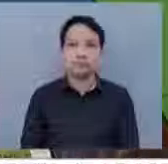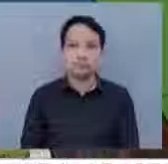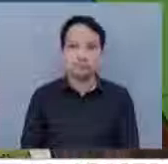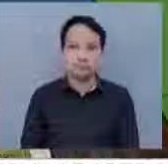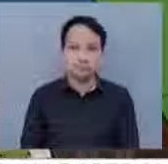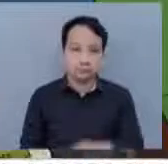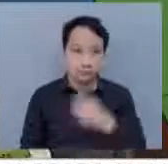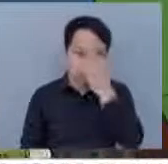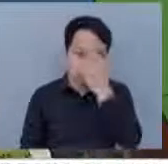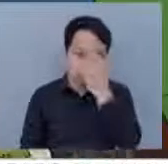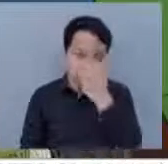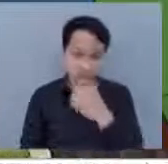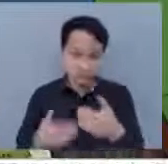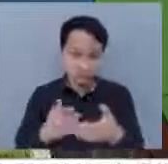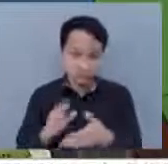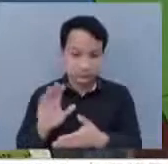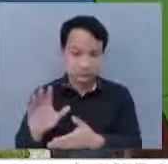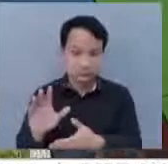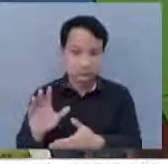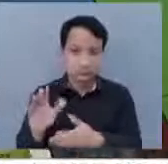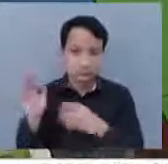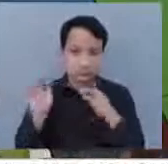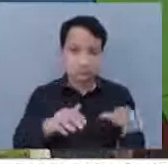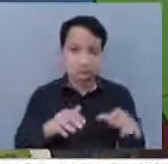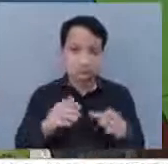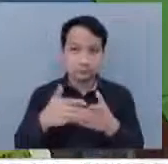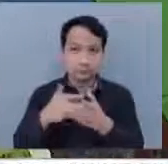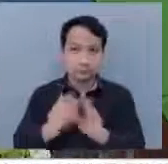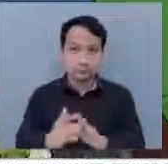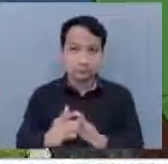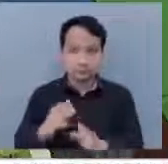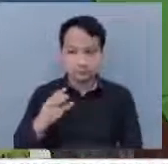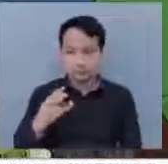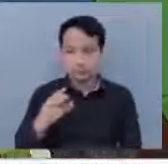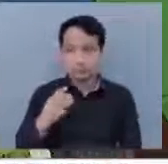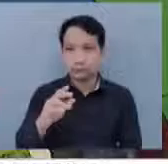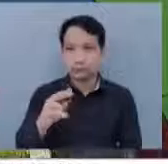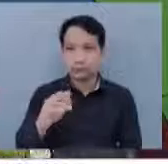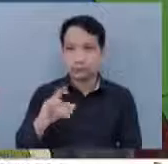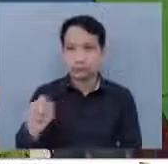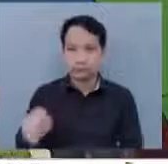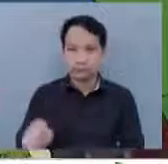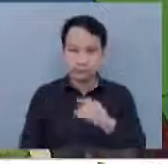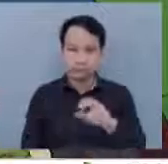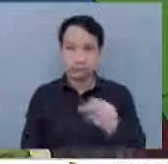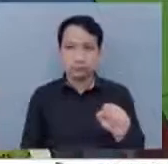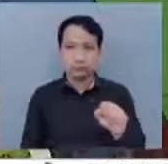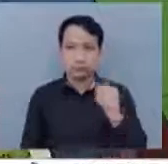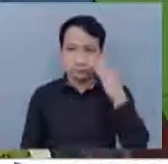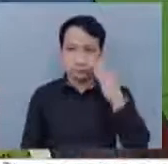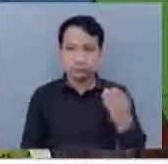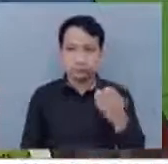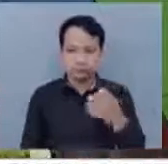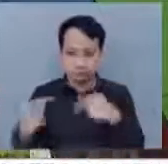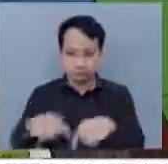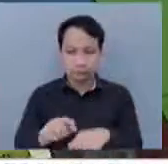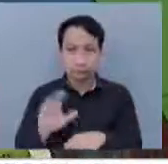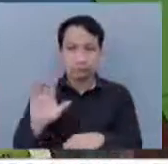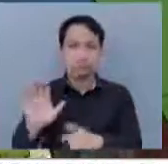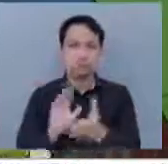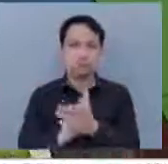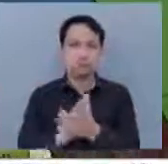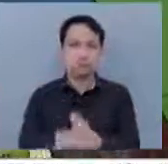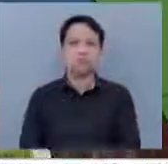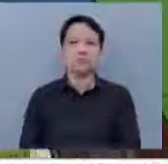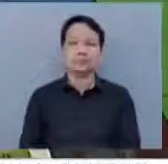Hindi biro ang sinuong ng mga estudyante sa bayan ng Hagonoy at Marilao sa Bulacan makapasok lang sa kanilang eskwelahan. Binha kasi